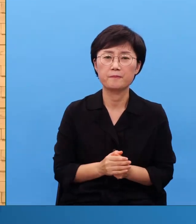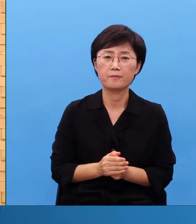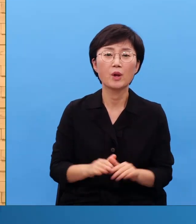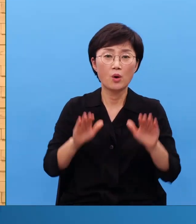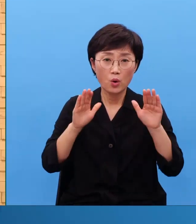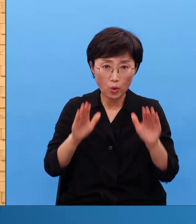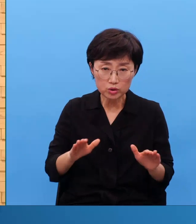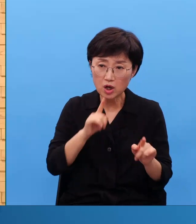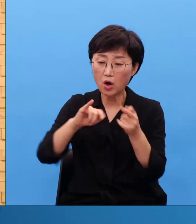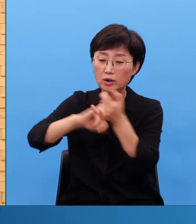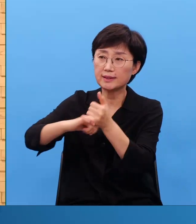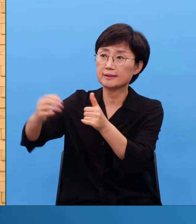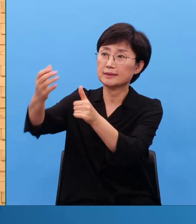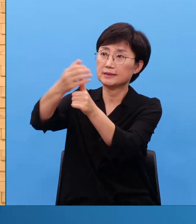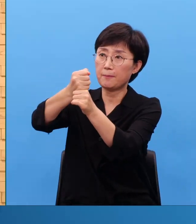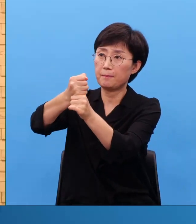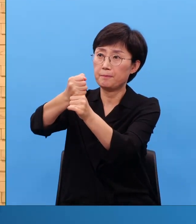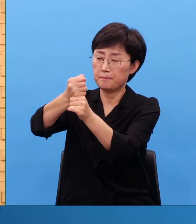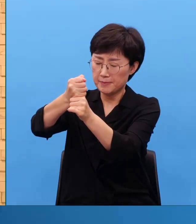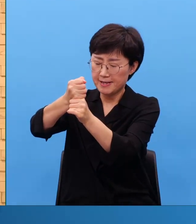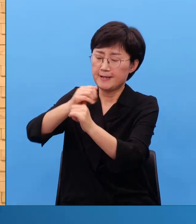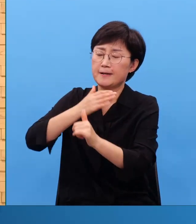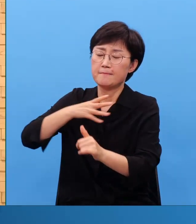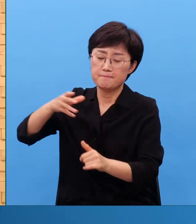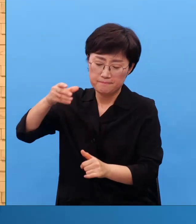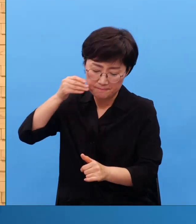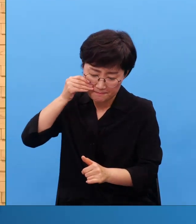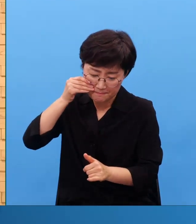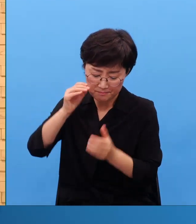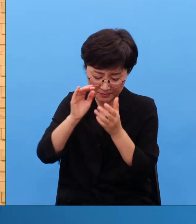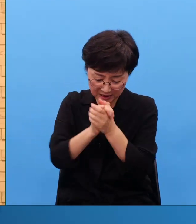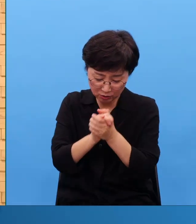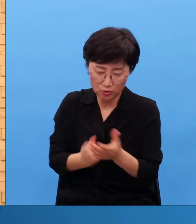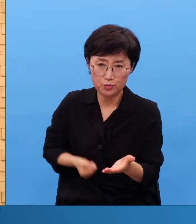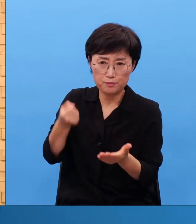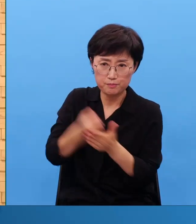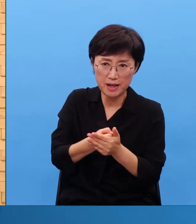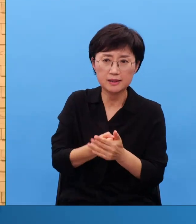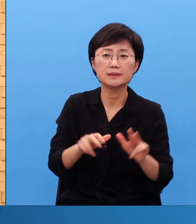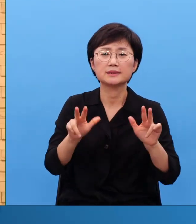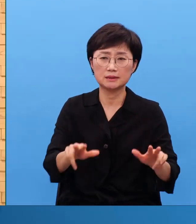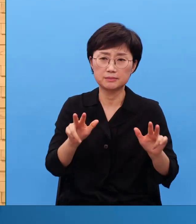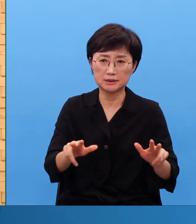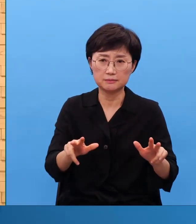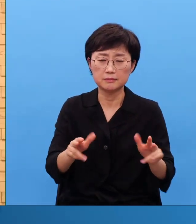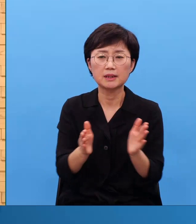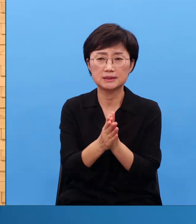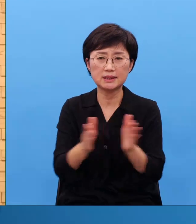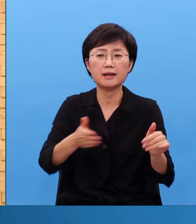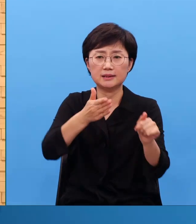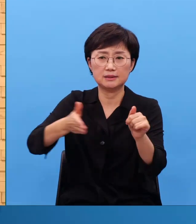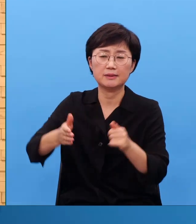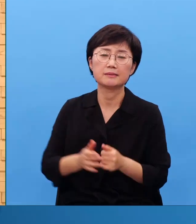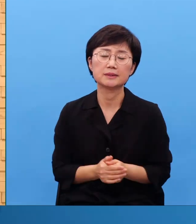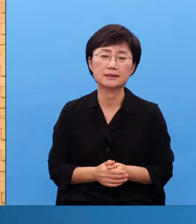언약 붙잡고 기도 시작하세요. Today, may you hold on to this covenant and start your 지금도 prayers, 하세요. even now. 저는 이렇게